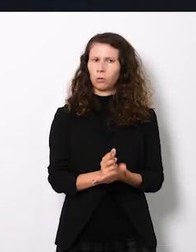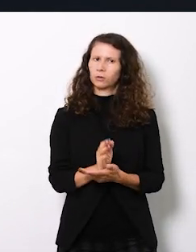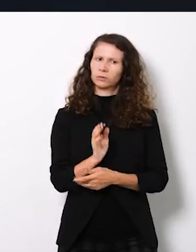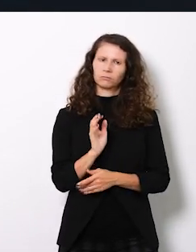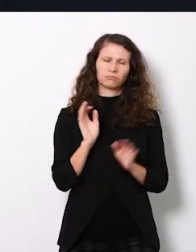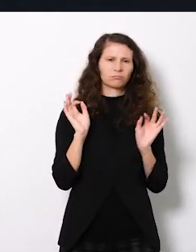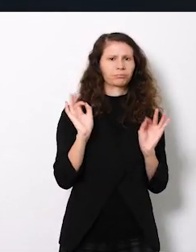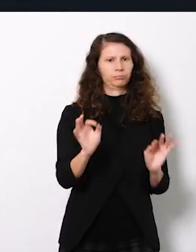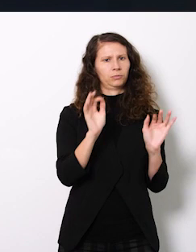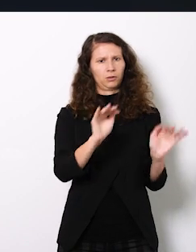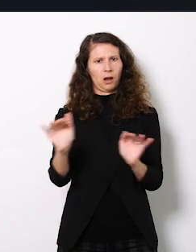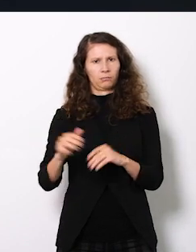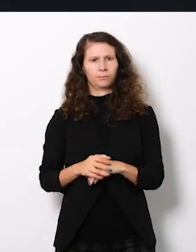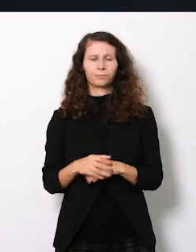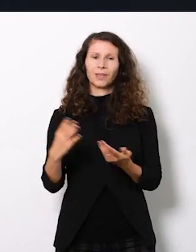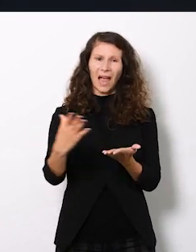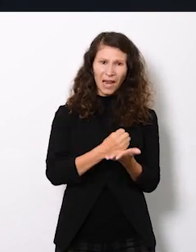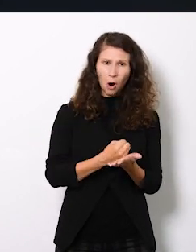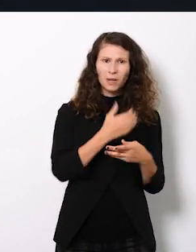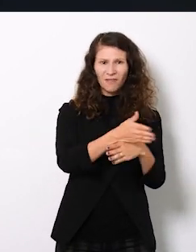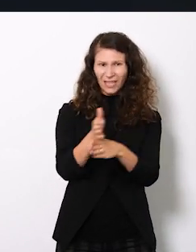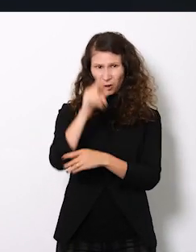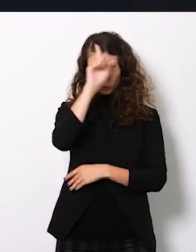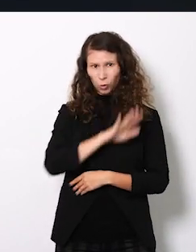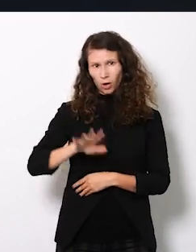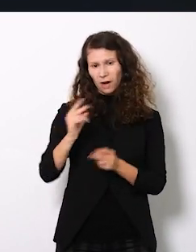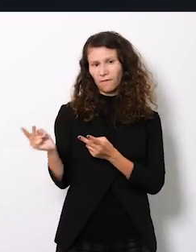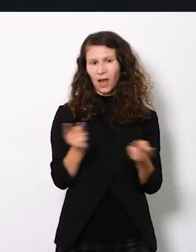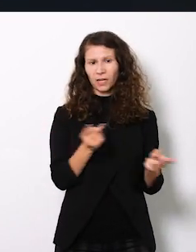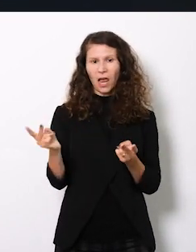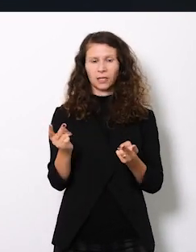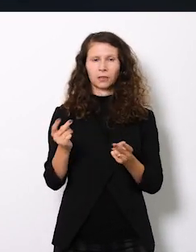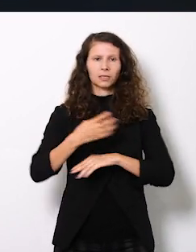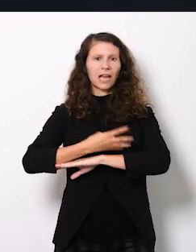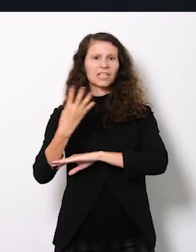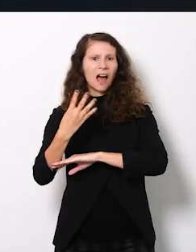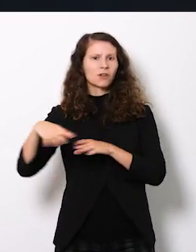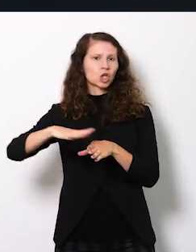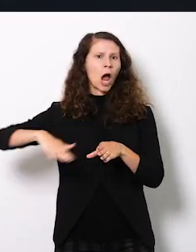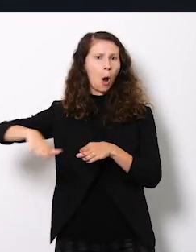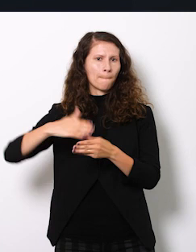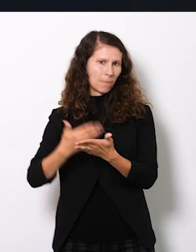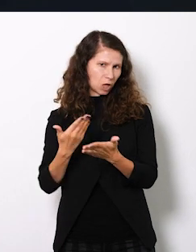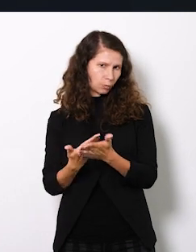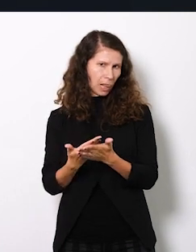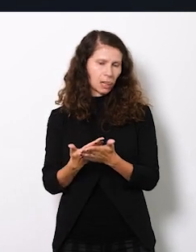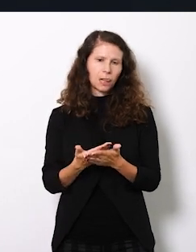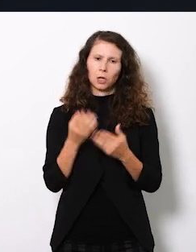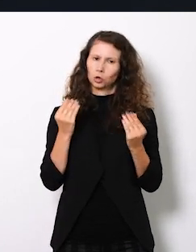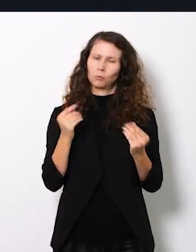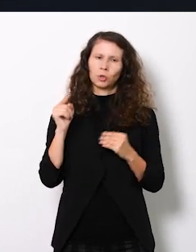man die Verteilung der Einkommen in Deutschland vergleicht mit dem skandinavischen Raum beispielsweise, die ja oft als